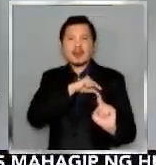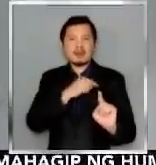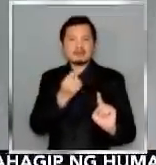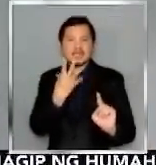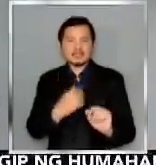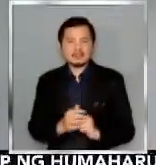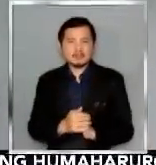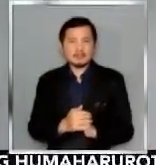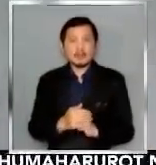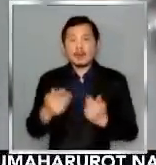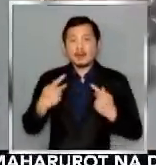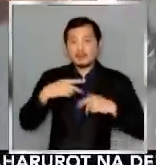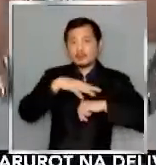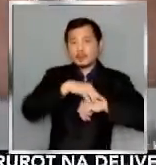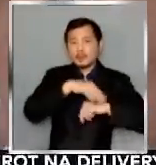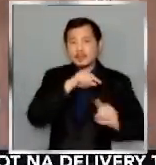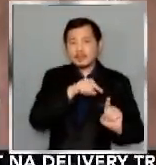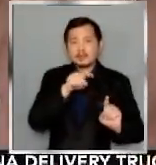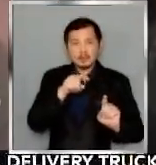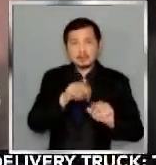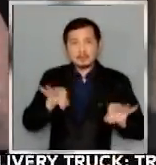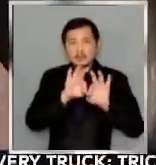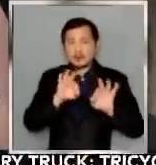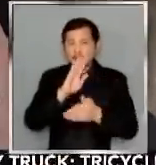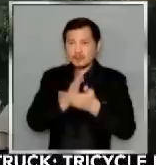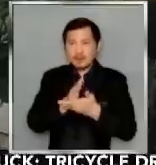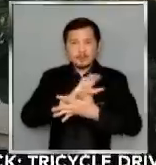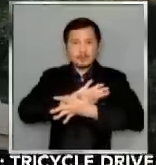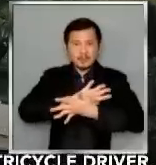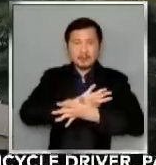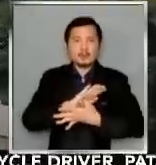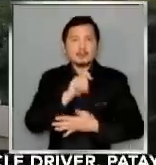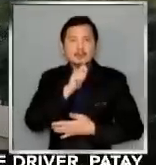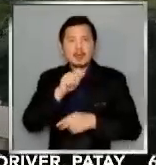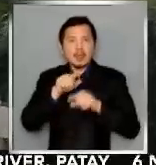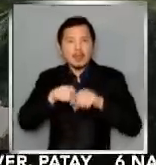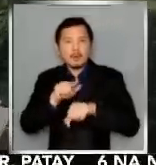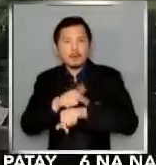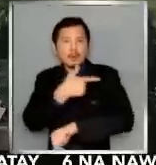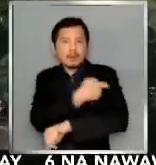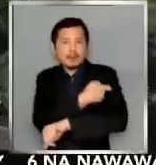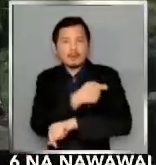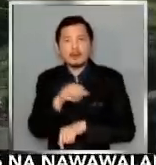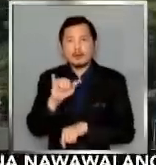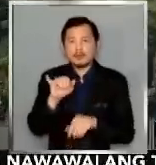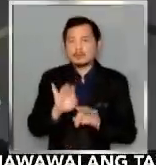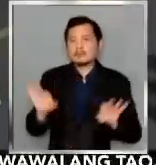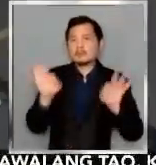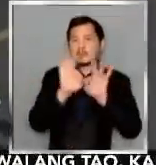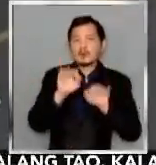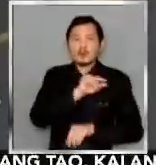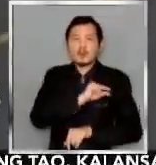Switzerland na para tuluyang matuldukan ng pandemya, hindi lang dapat umaasa sa bakuna. Kailangan din pagandahin ang kalidad ng hangin at